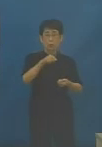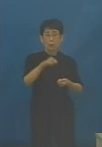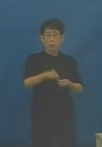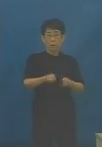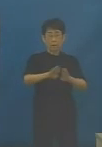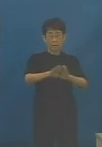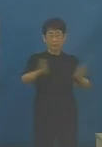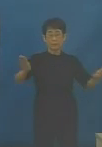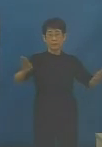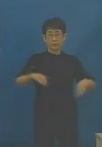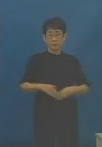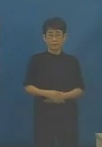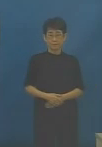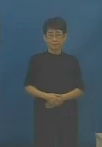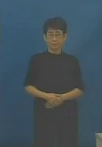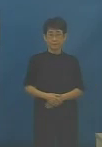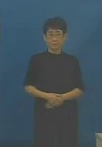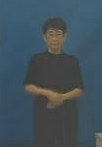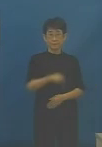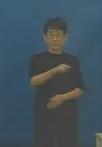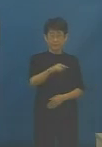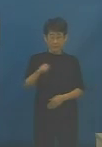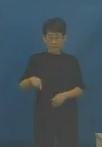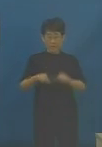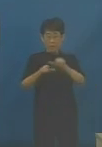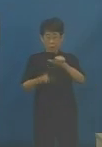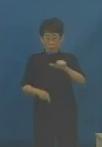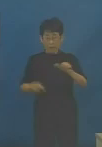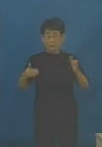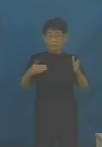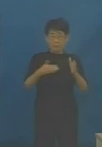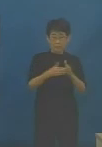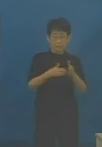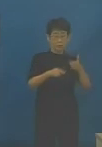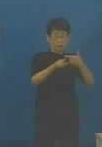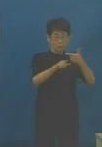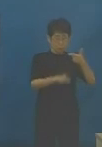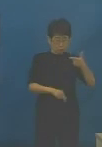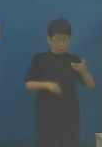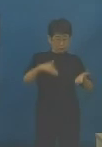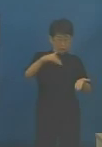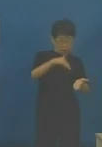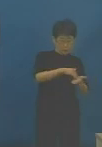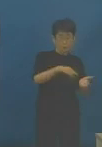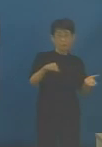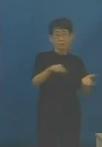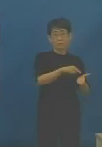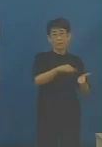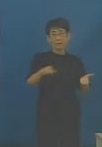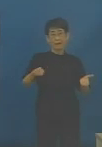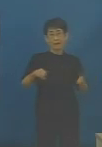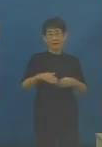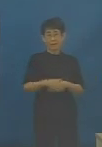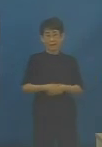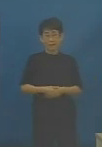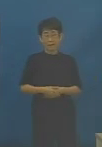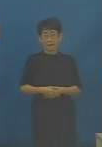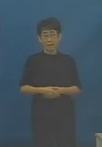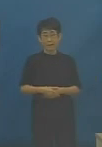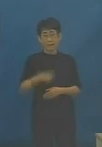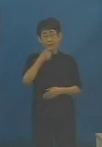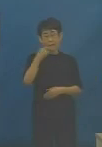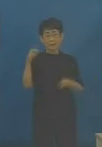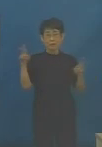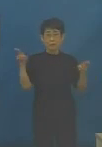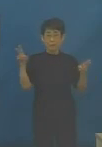なります。まあ、それぞれ5月末6月末までの漁期ということになりまして、ベニズワイガニも、来週ですかね、